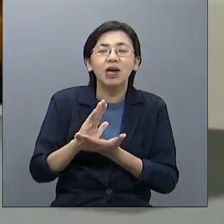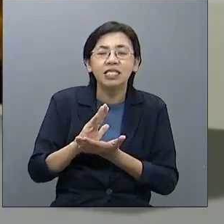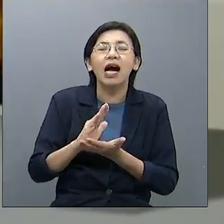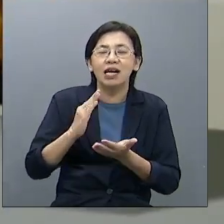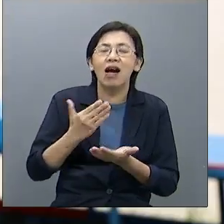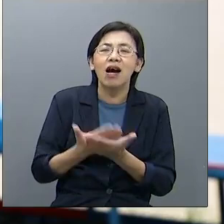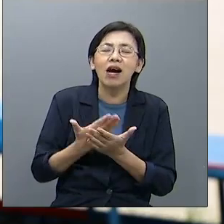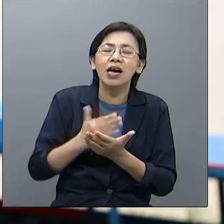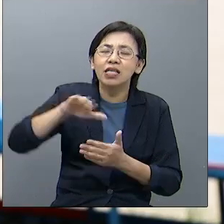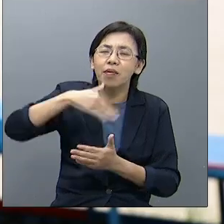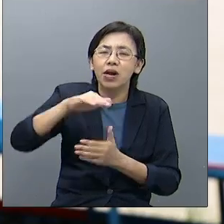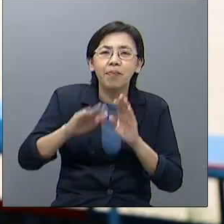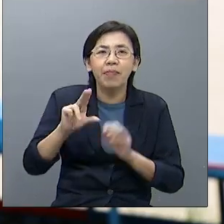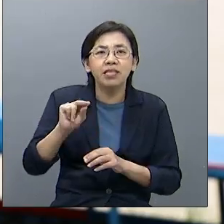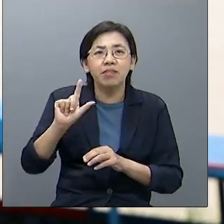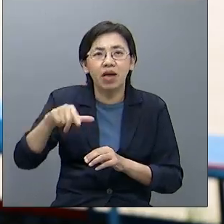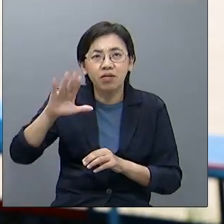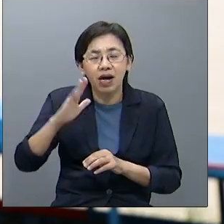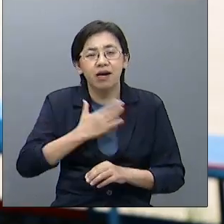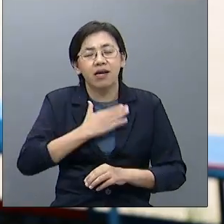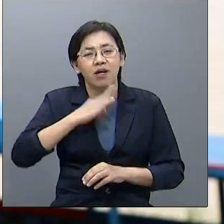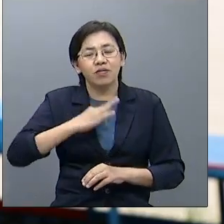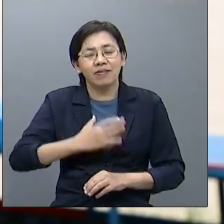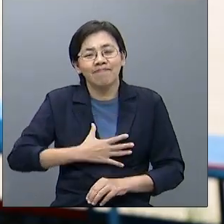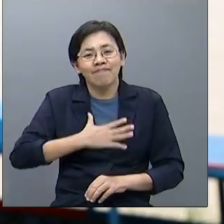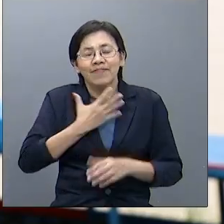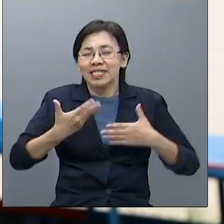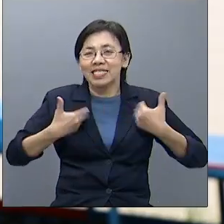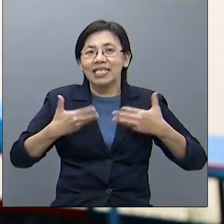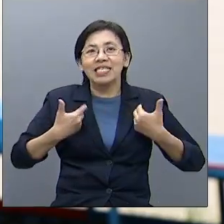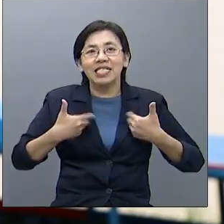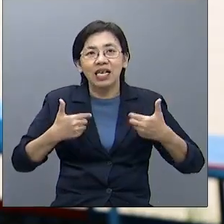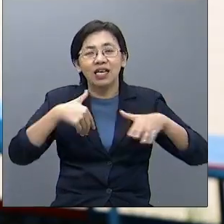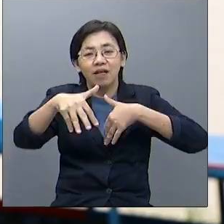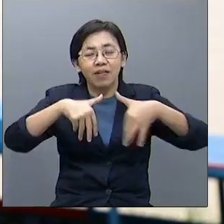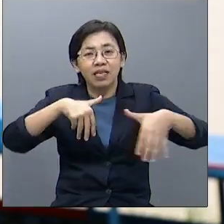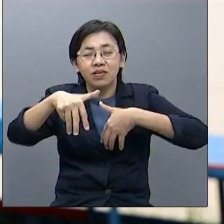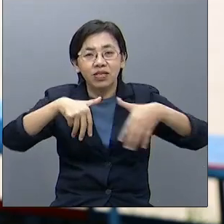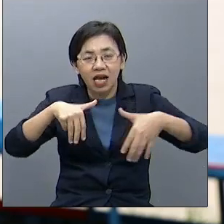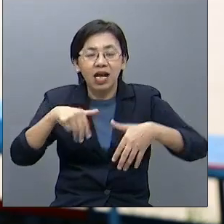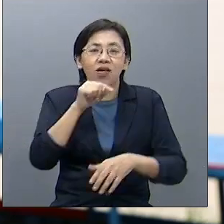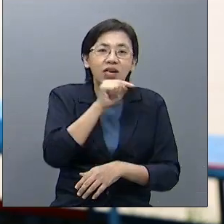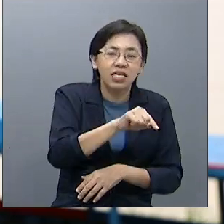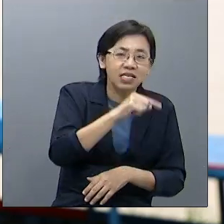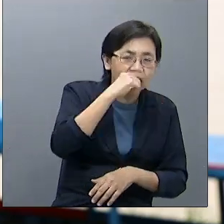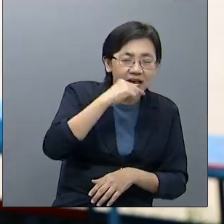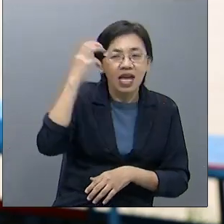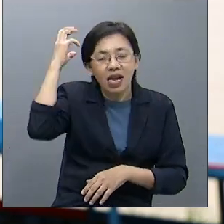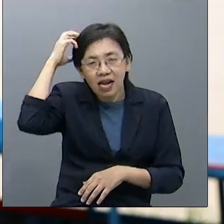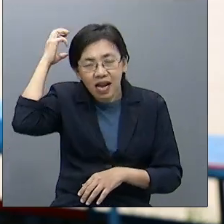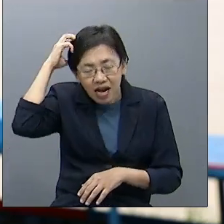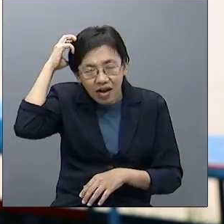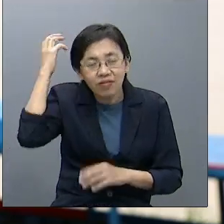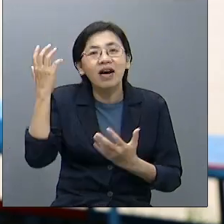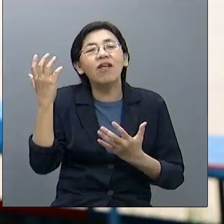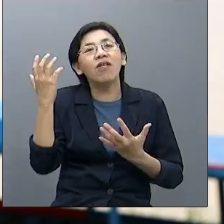คินทำวิไลมีความรู้สึกภาคภูมิใจดีใจเป็นอย่างยิ่งที่ประชาชนสองฝากฝั่งเราได้มีน้ำคิดน้ำใ